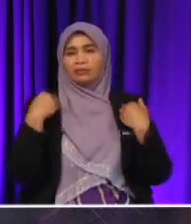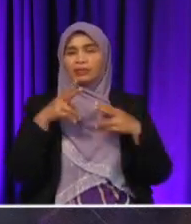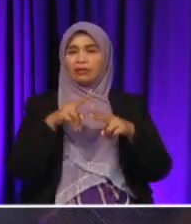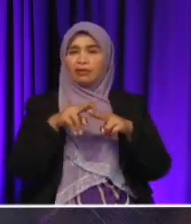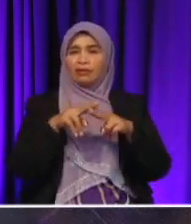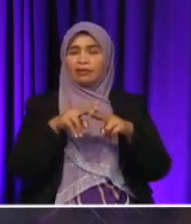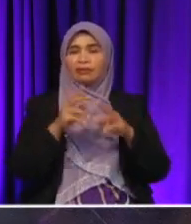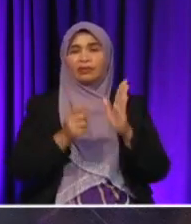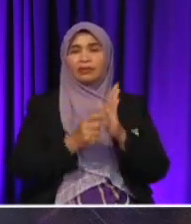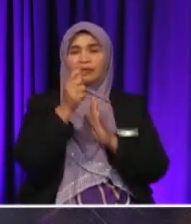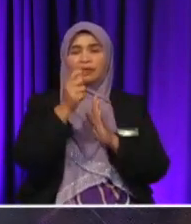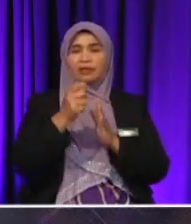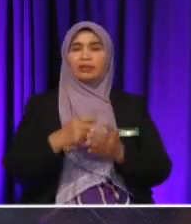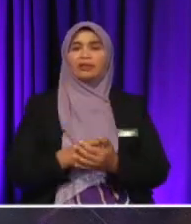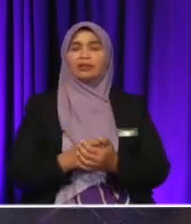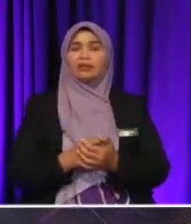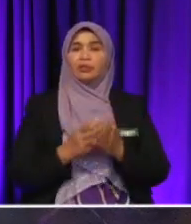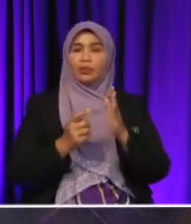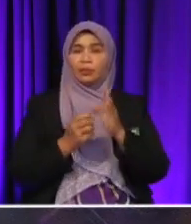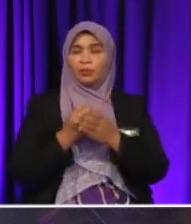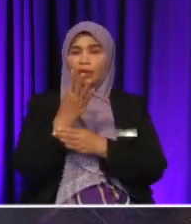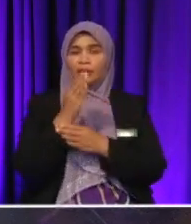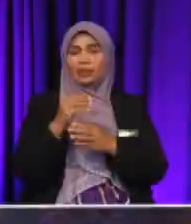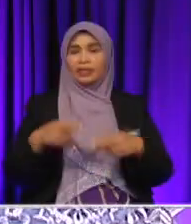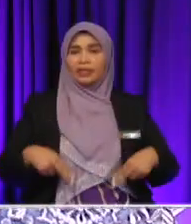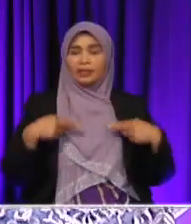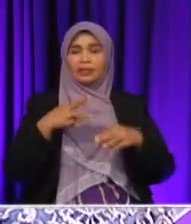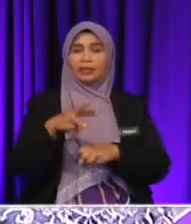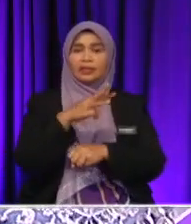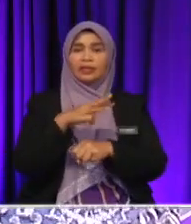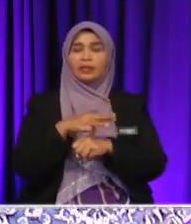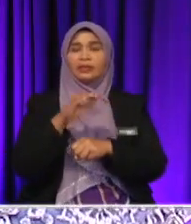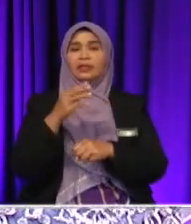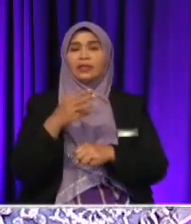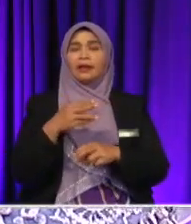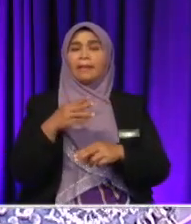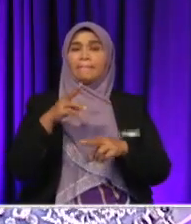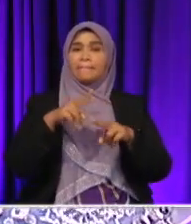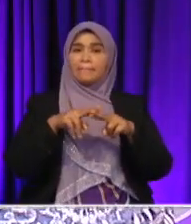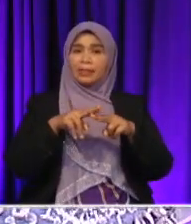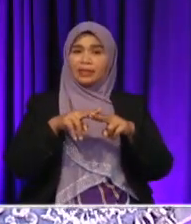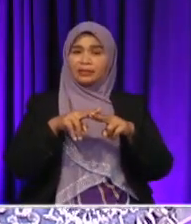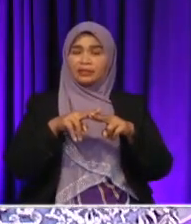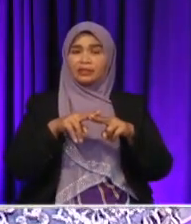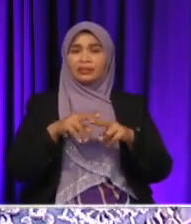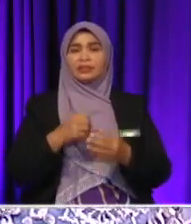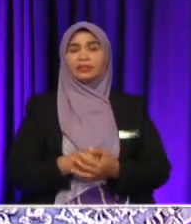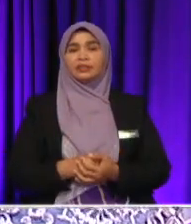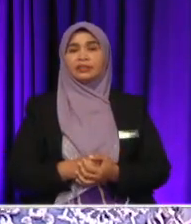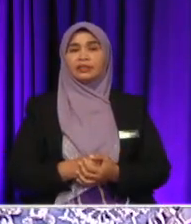hah tumbuhan ini dikatakan tumbuhan yang hidup di kawasan yang masih Halo bermaksud sebenarnya